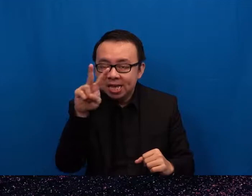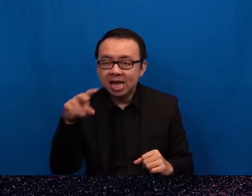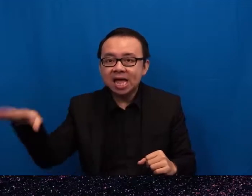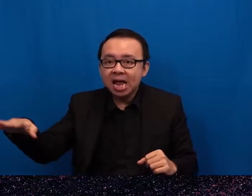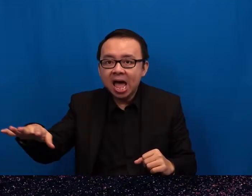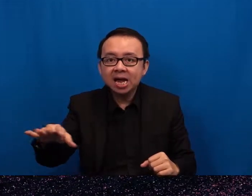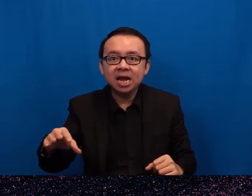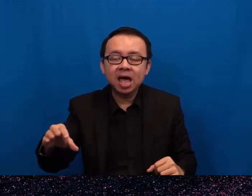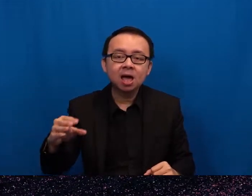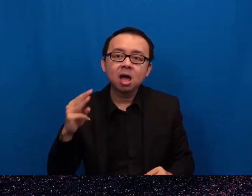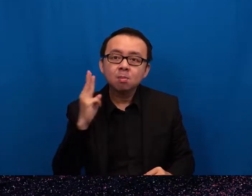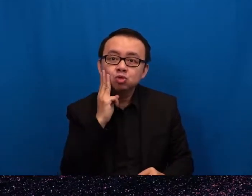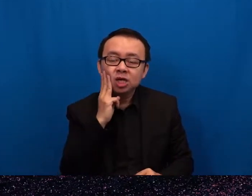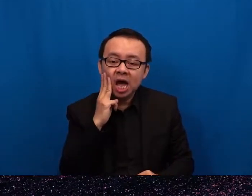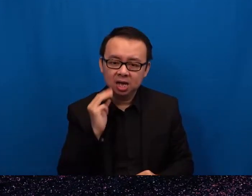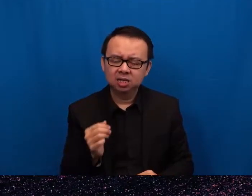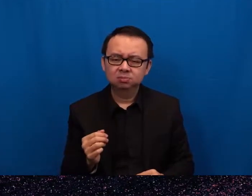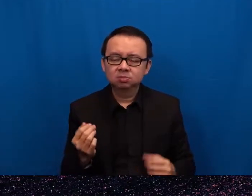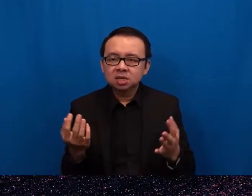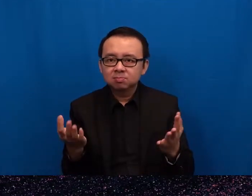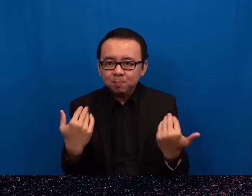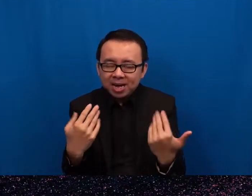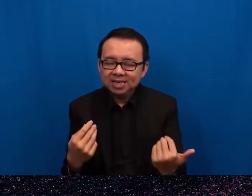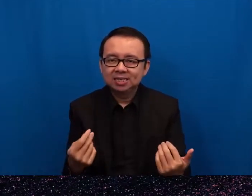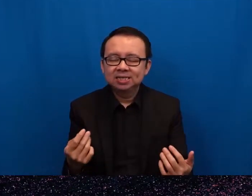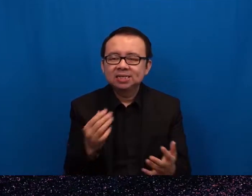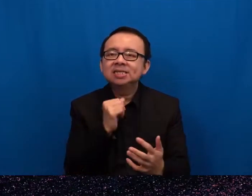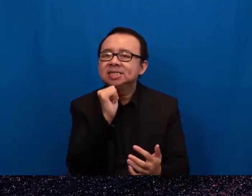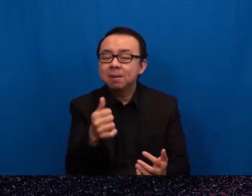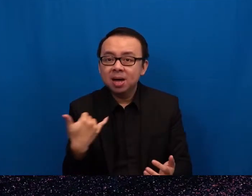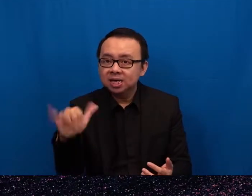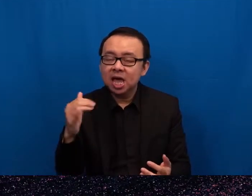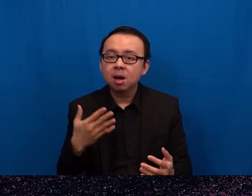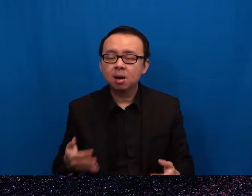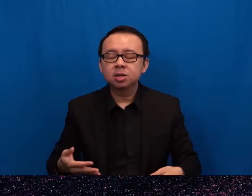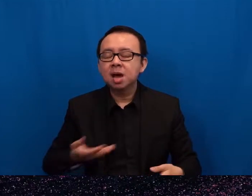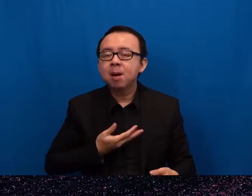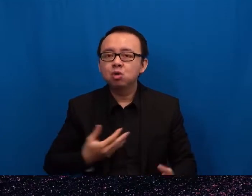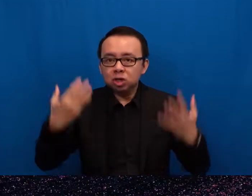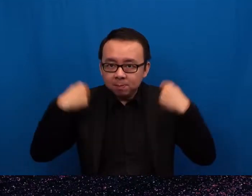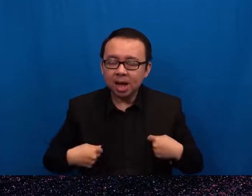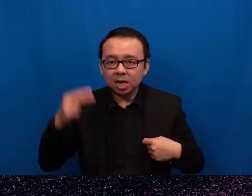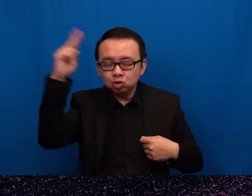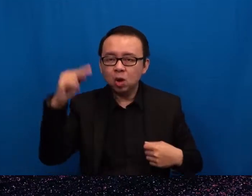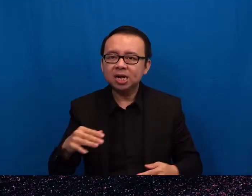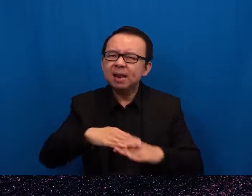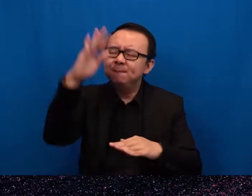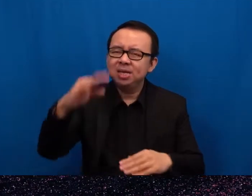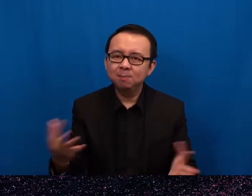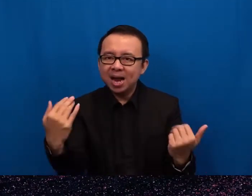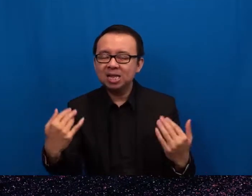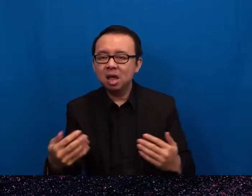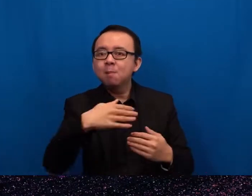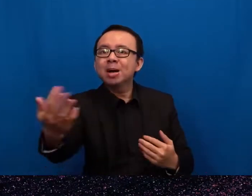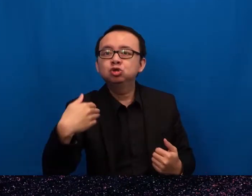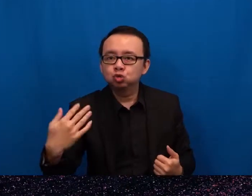panggil waktu itu. Ayo yang muda di sini. Siapa yang mau dipakai Tuhan di masa mudanya maju ke depan. Itu maju. Tempatnya gak besar.